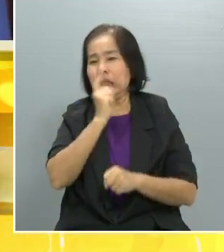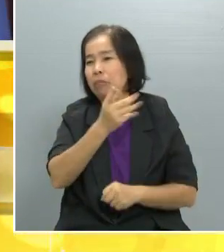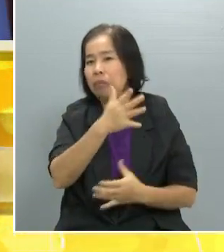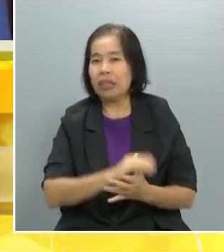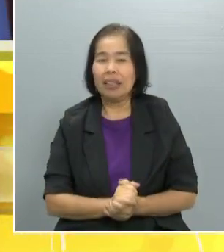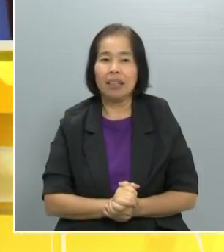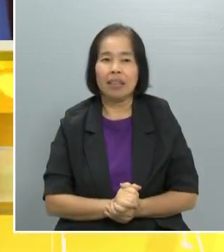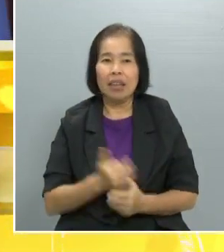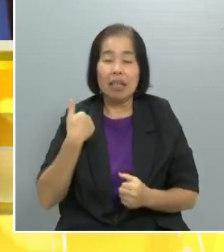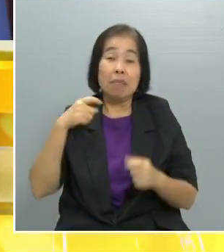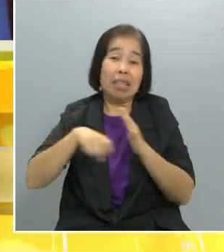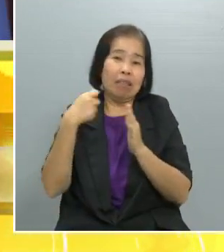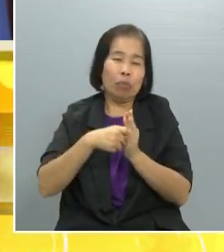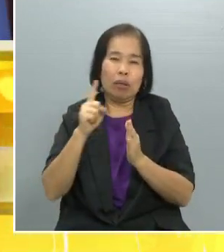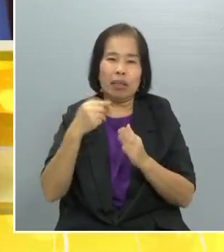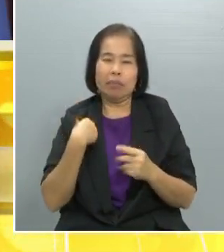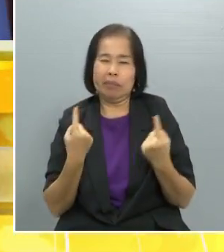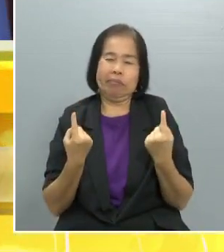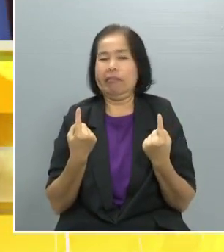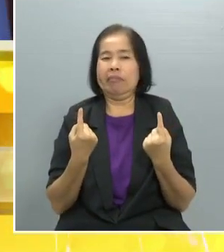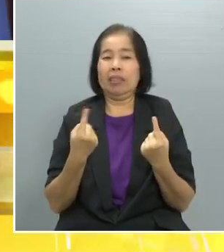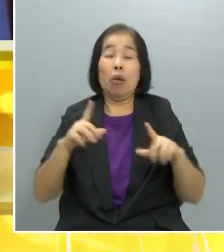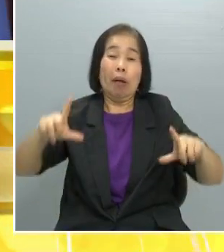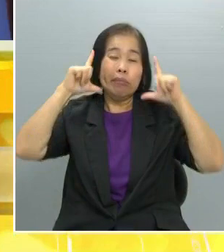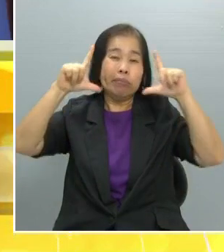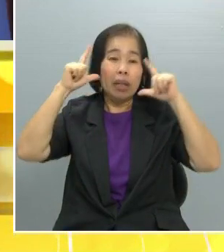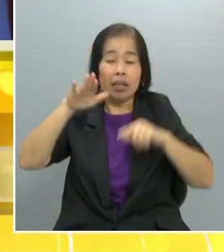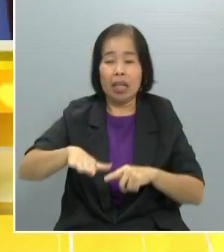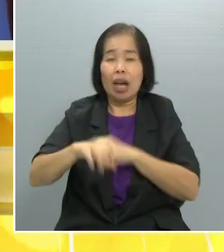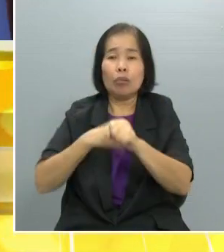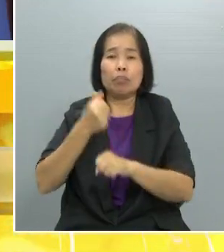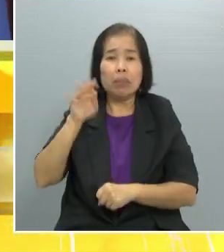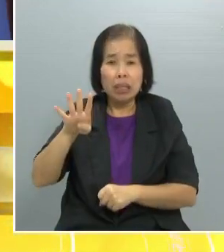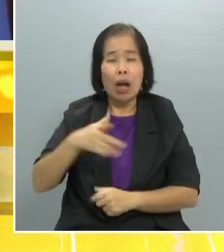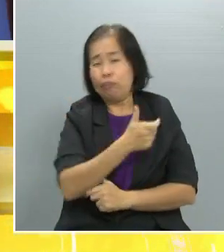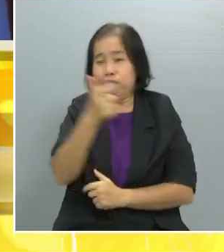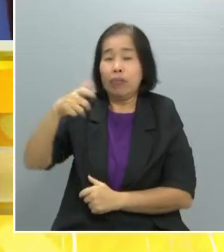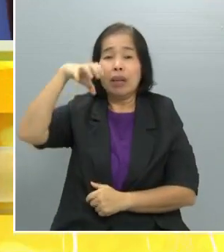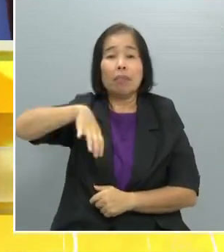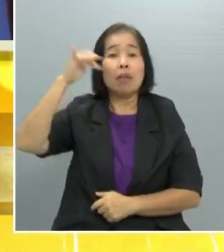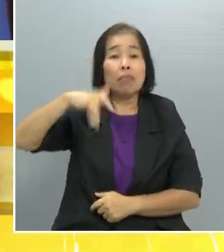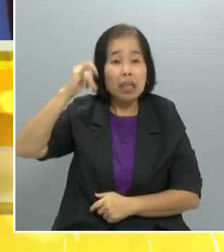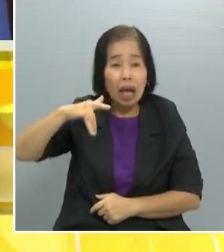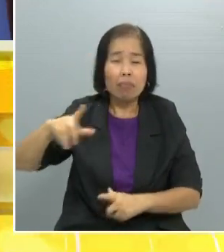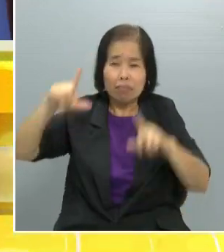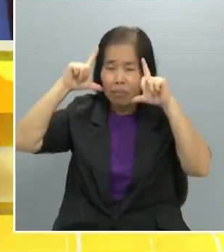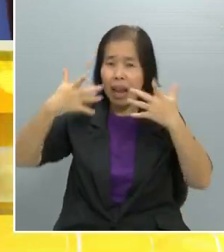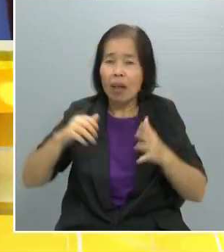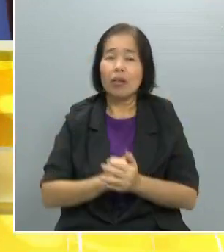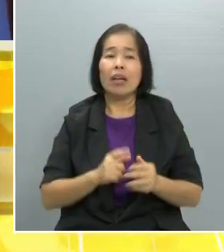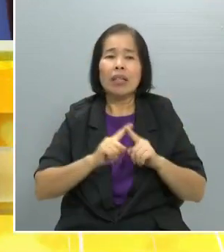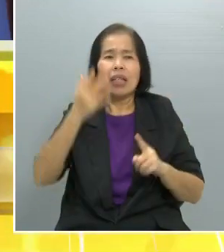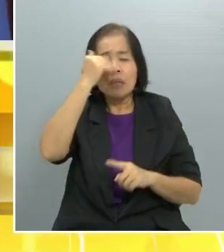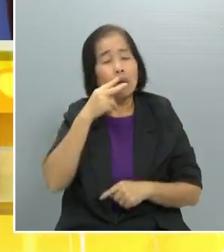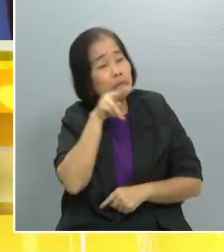อนนี้มันมี2เหตุการณ์ที่เป็นแบบ Talk of the Town เลยนะเด็กอายุ14การยิงพารากอนมันเป็น Talk of the Town แล้วเราหันไปดูน